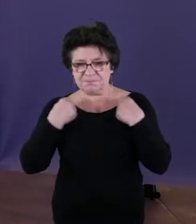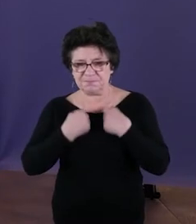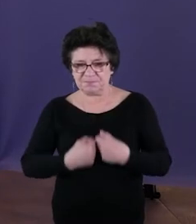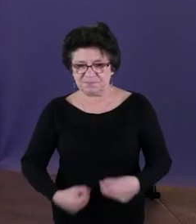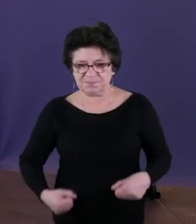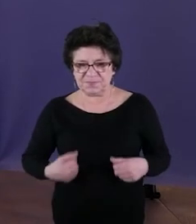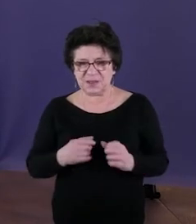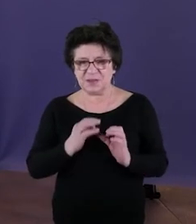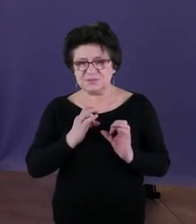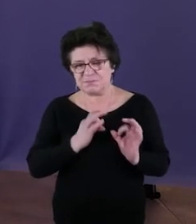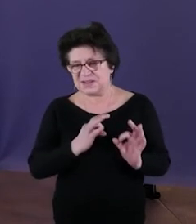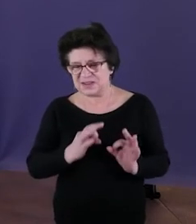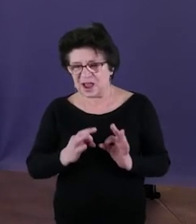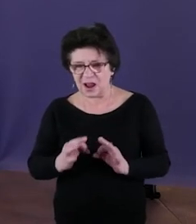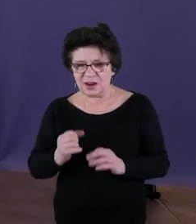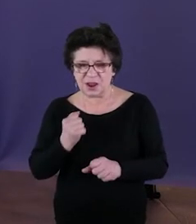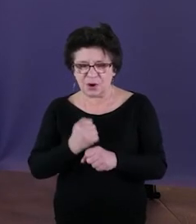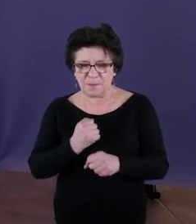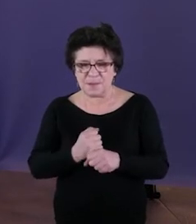takie różne rytualne